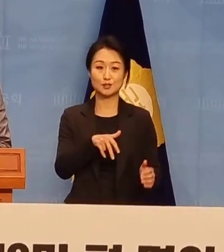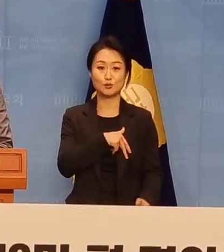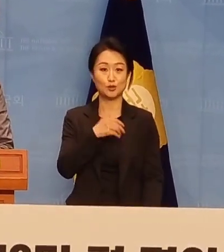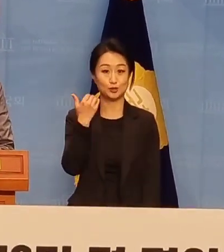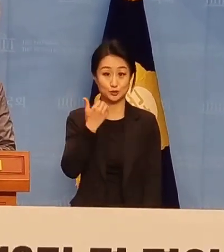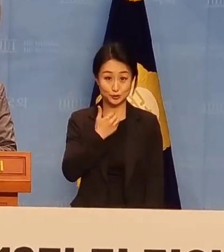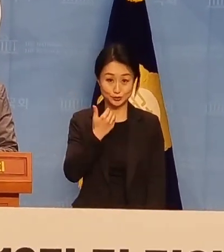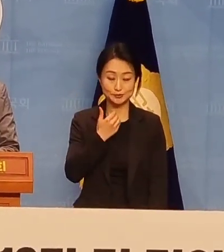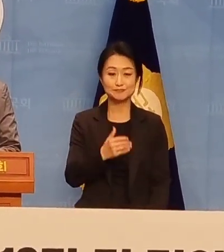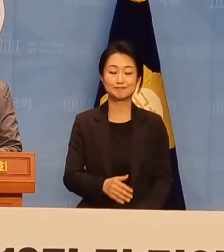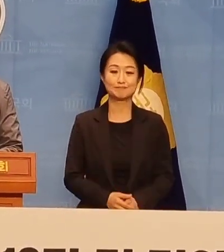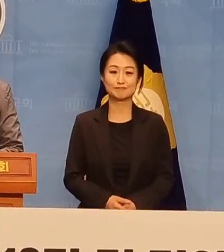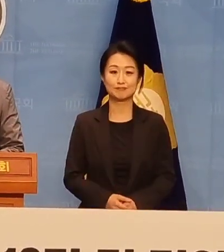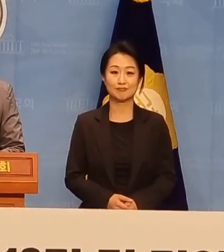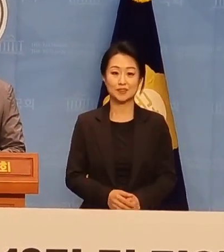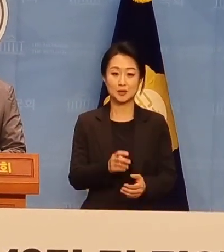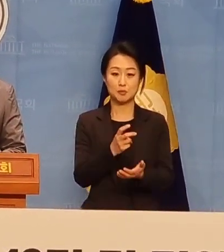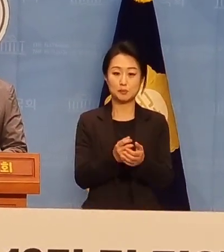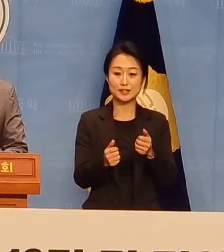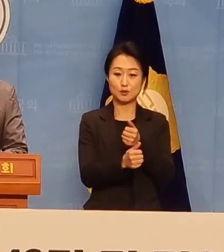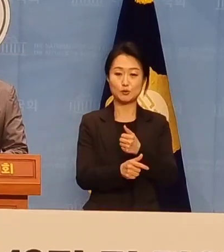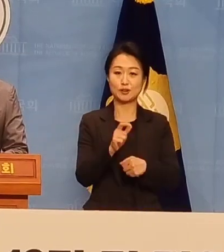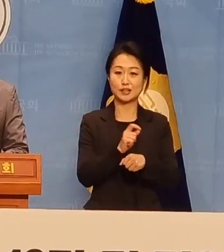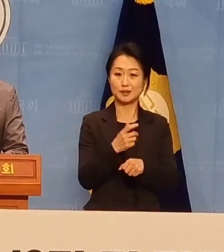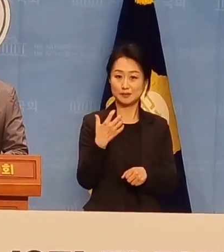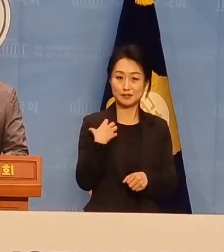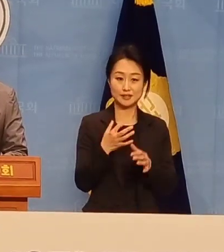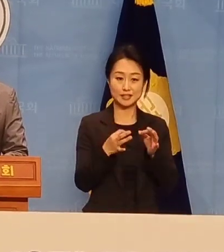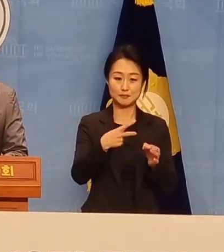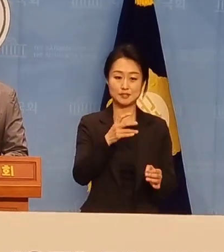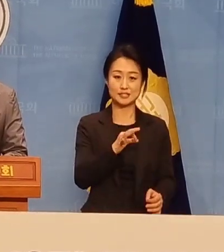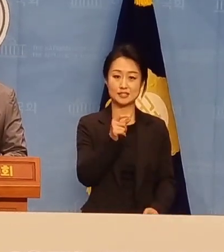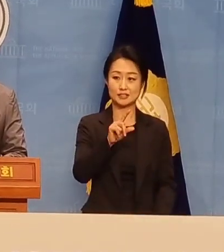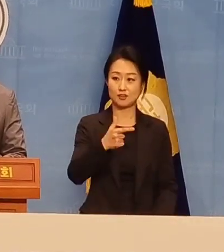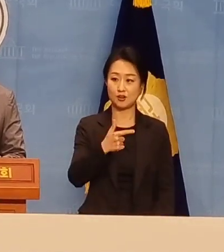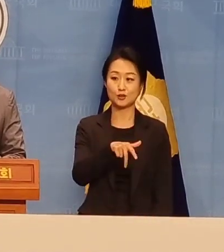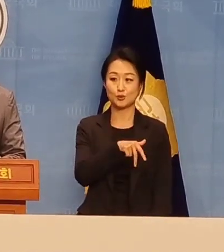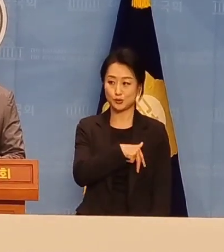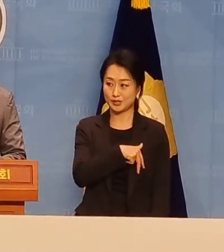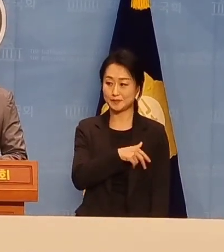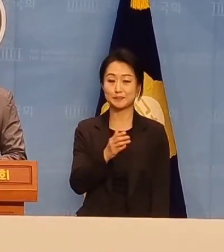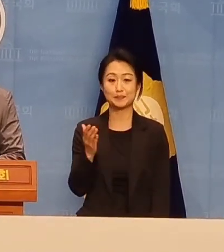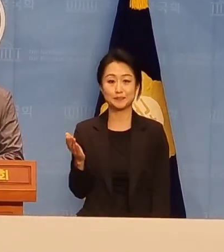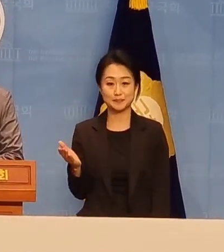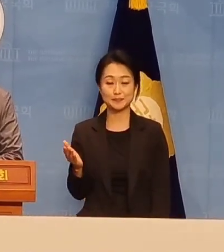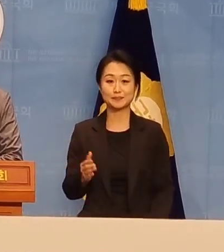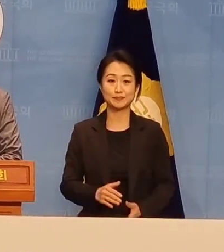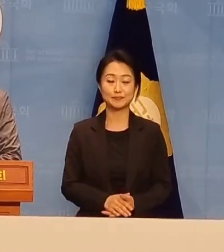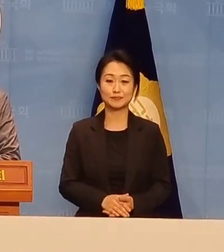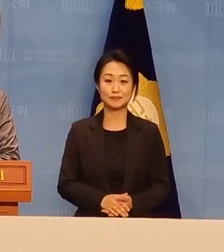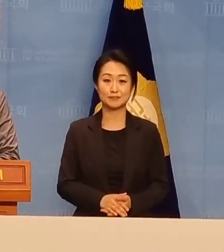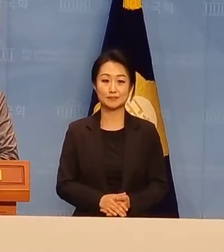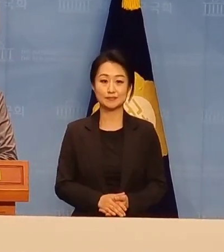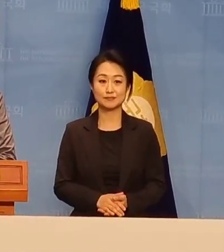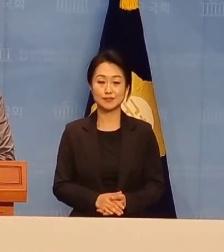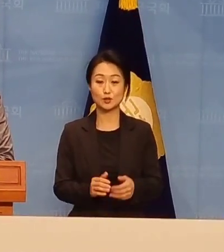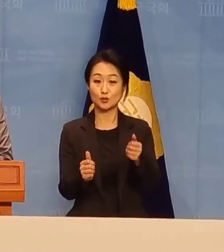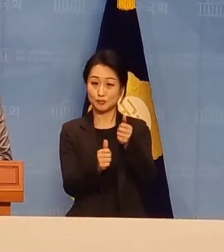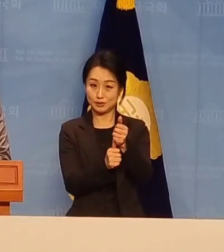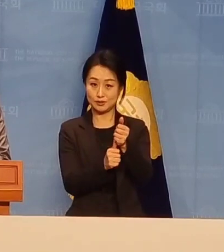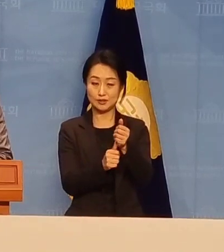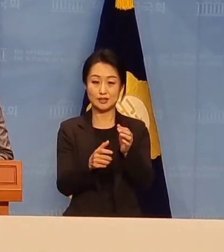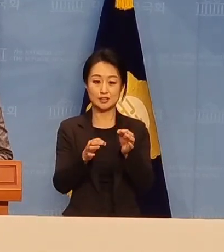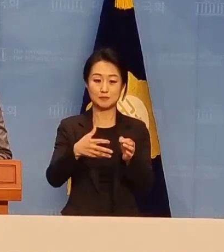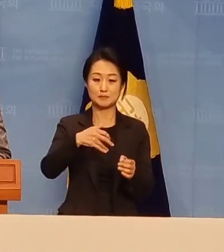소개해 드리도록 하겠습니다. 법사위 간사를 맡고 계신 김승원 의원님 참석하셨습니다. 검도기 부위원장 맡고